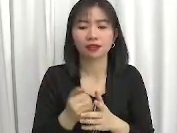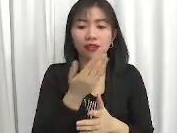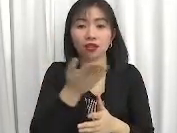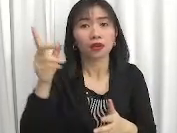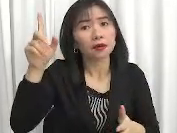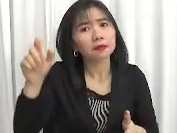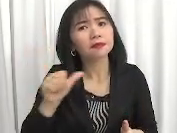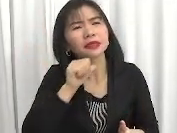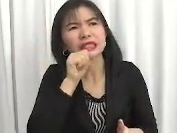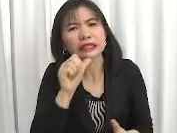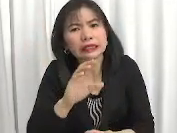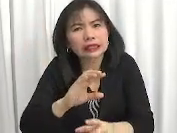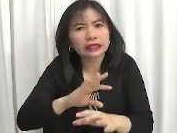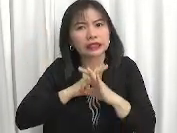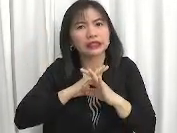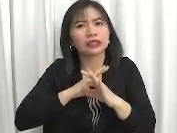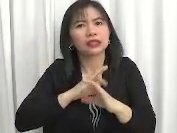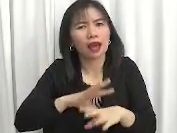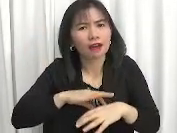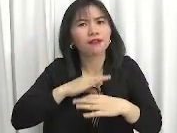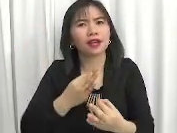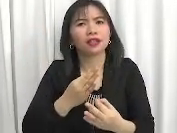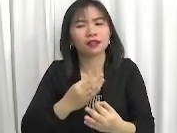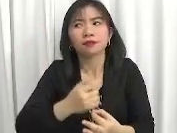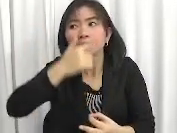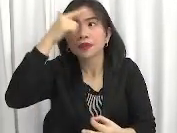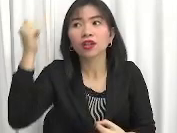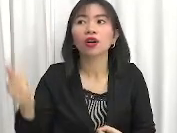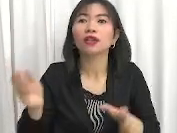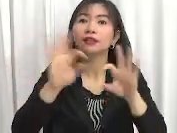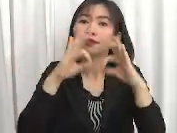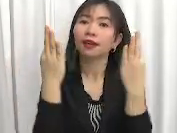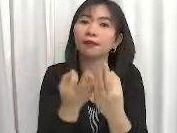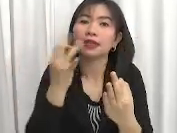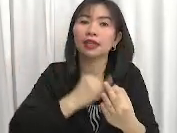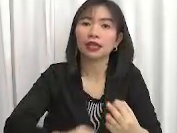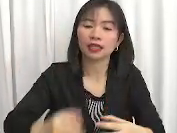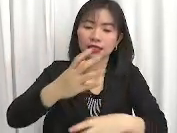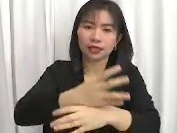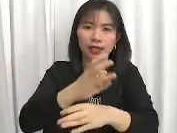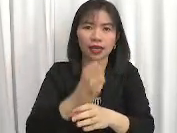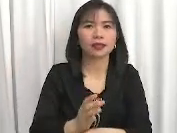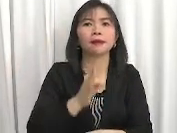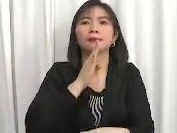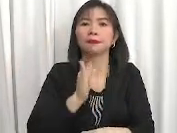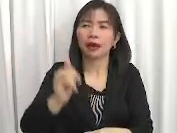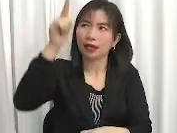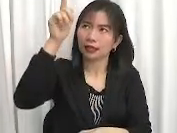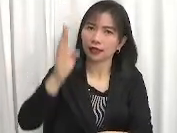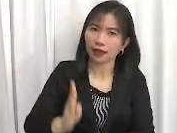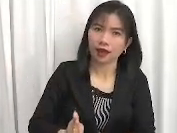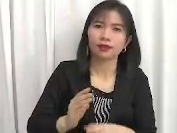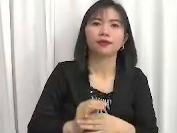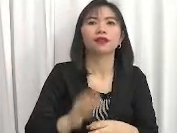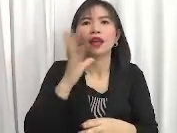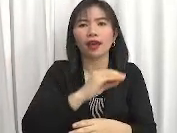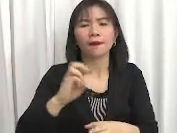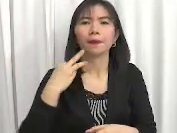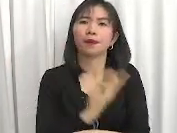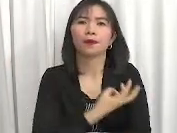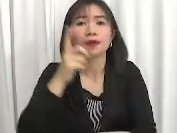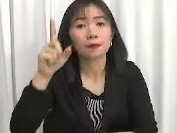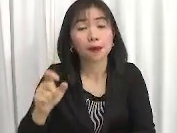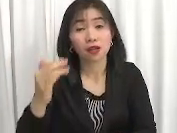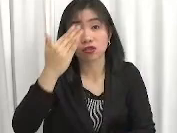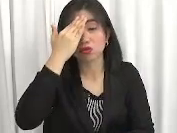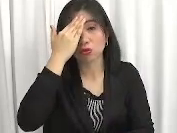matakot dahil ang pamilya ay disenyo ng Diyos, no? At dapat lang natin malaman kung